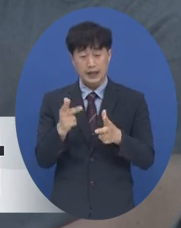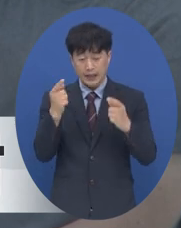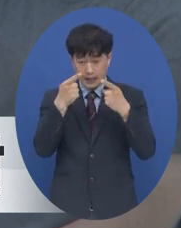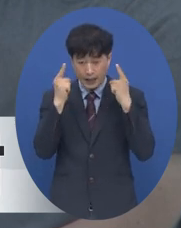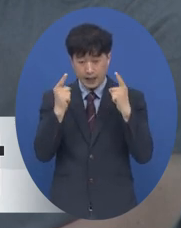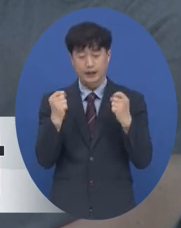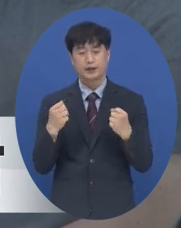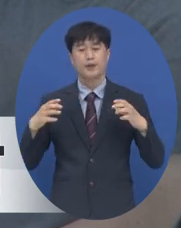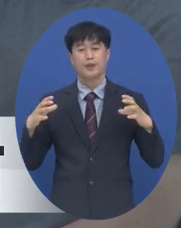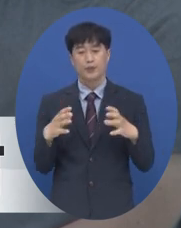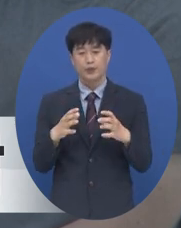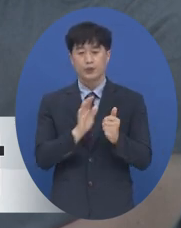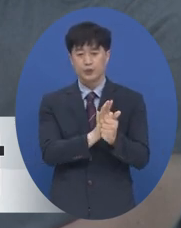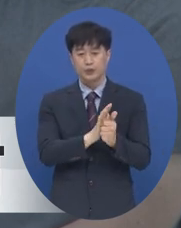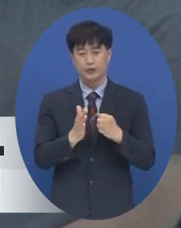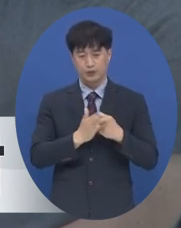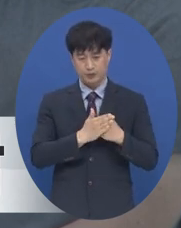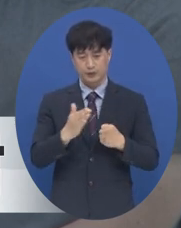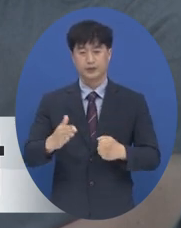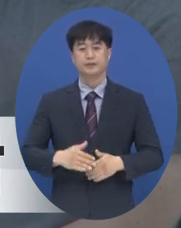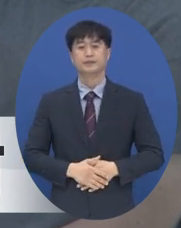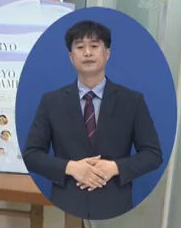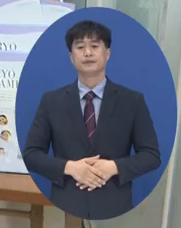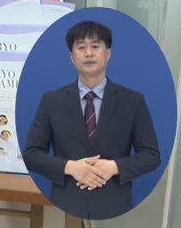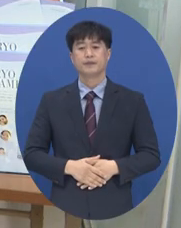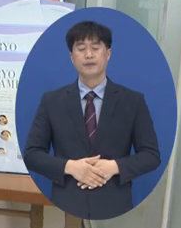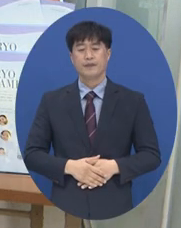덕분입니다. 최창순 기자의 리포트 함께 보시죠.